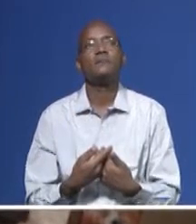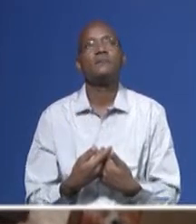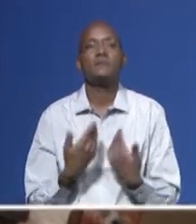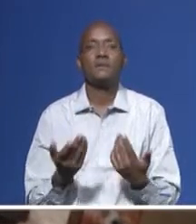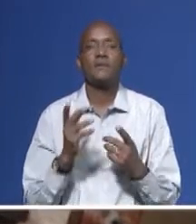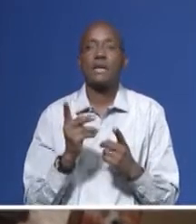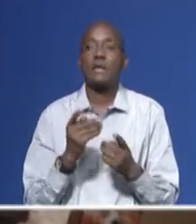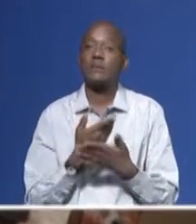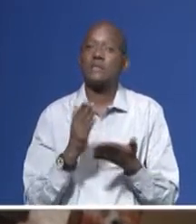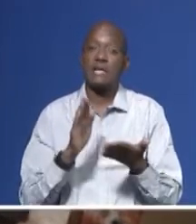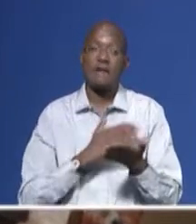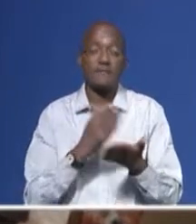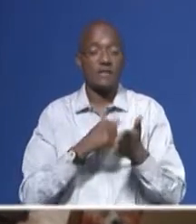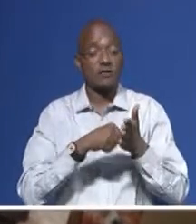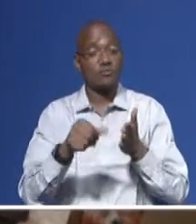sina daftari nanunua.